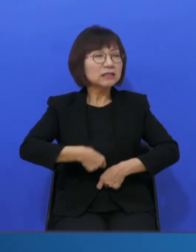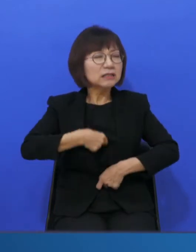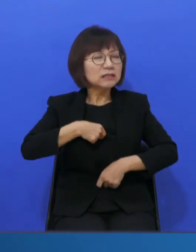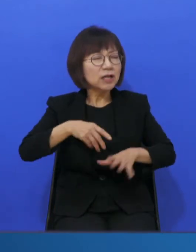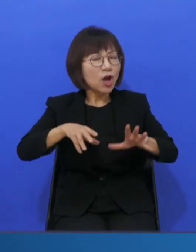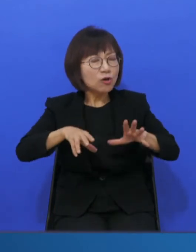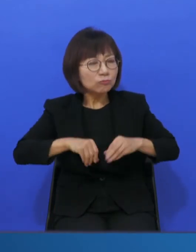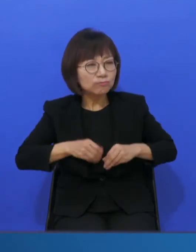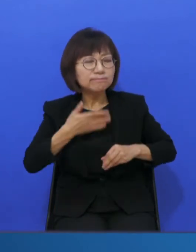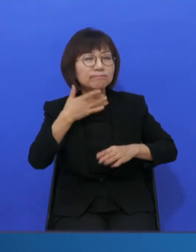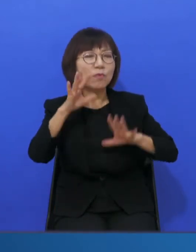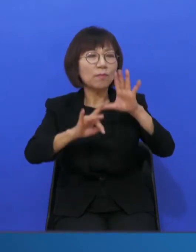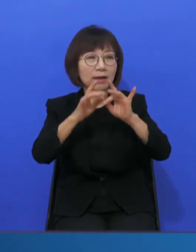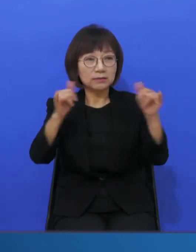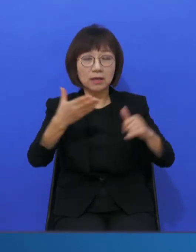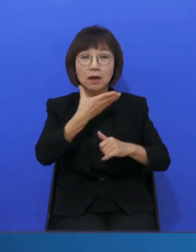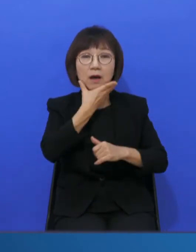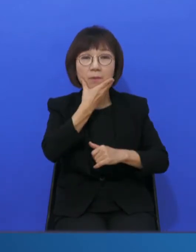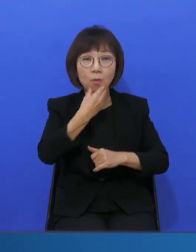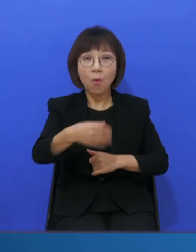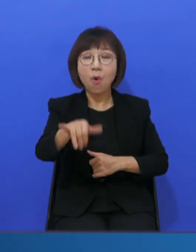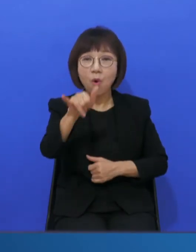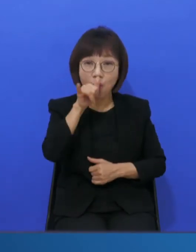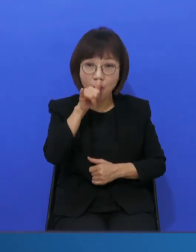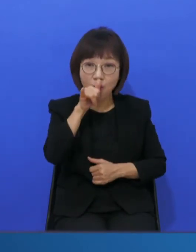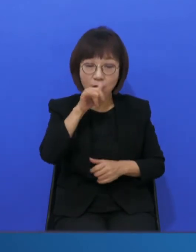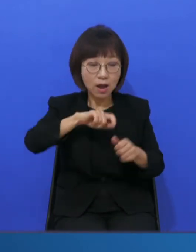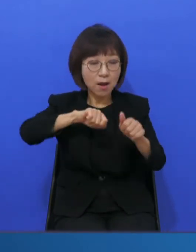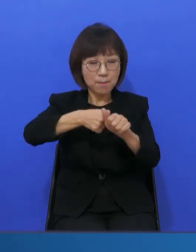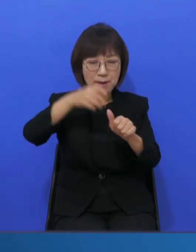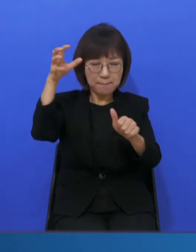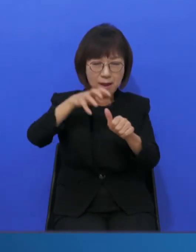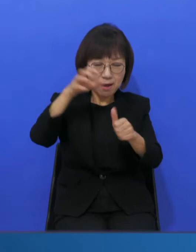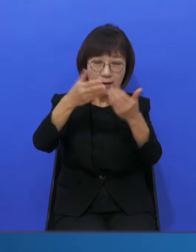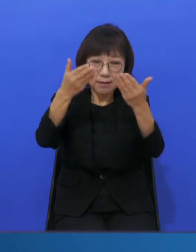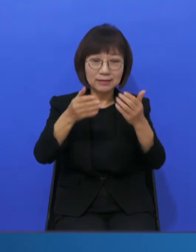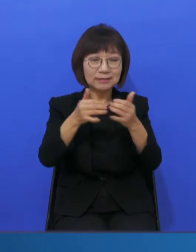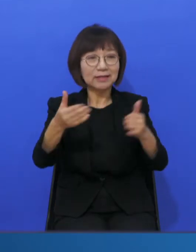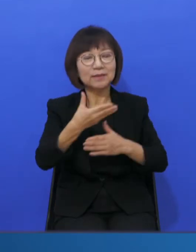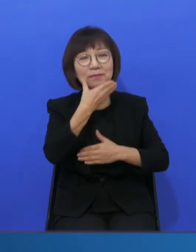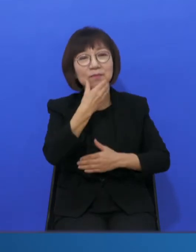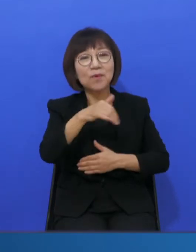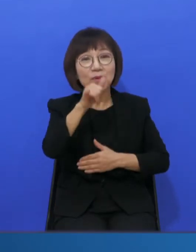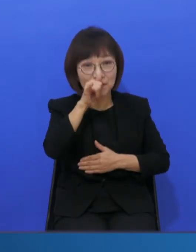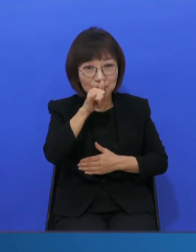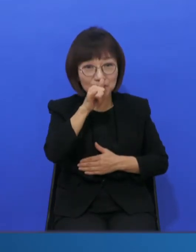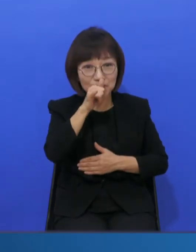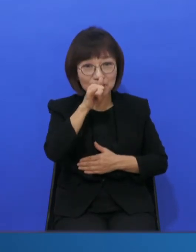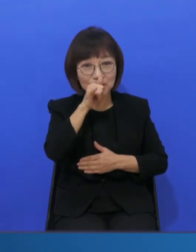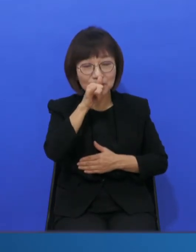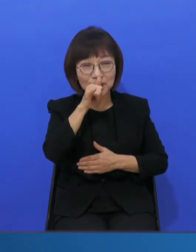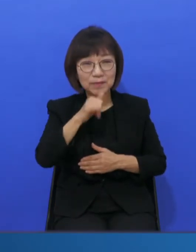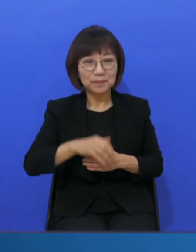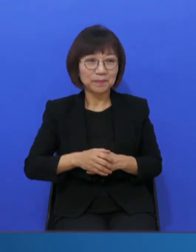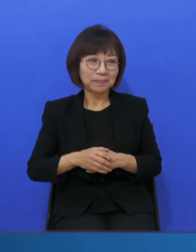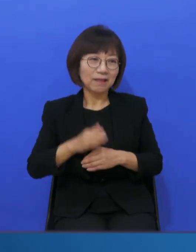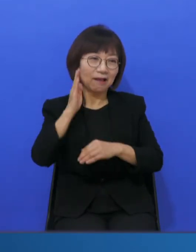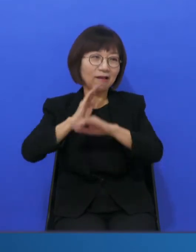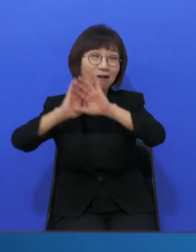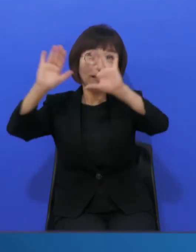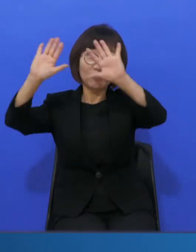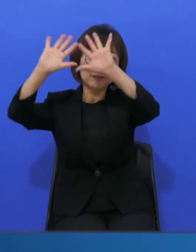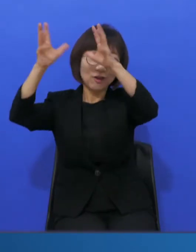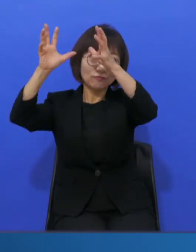that those who are thirsty for his righteousness, blessed 핍박을 are 받는 you. 자 복이 있다. Is that blessed are you. 그러면서 똑같은 말이죠. 천국이